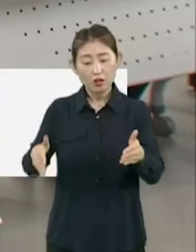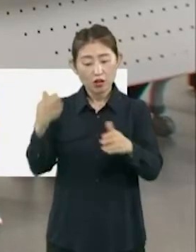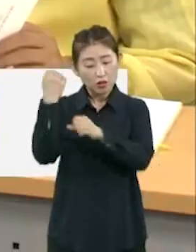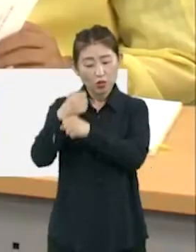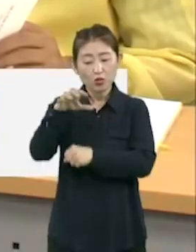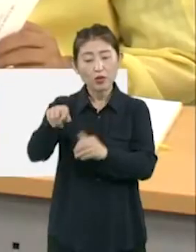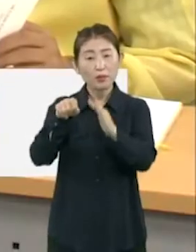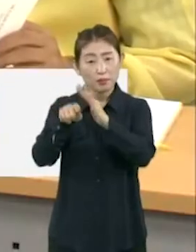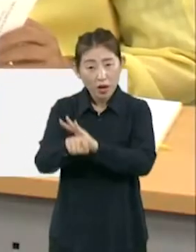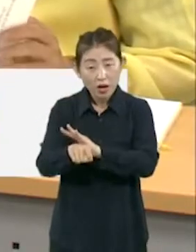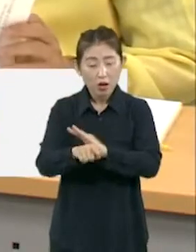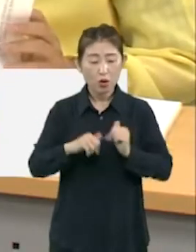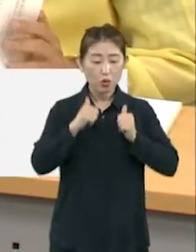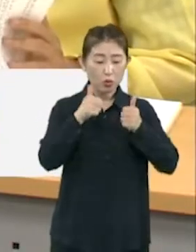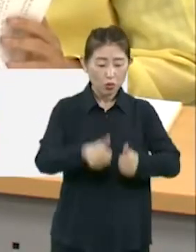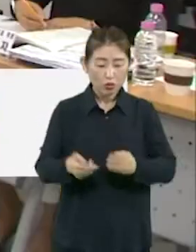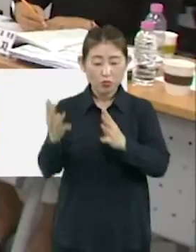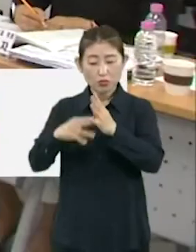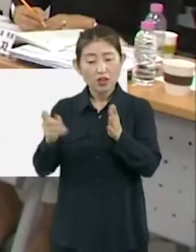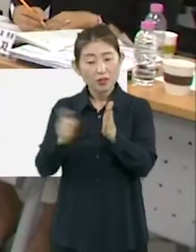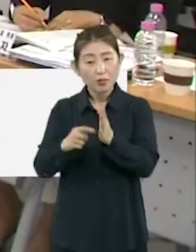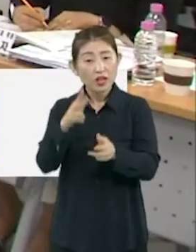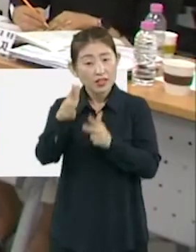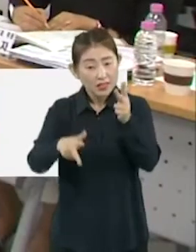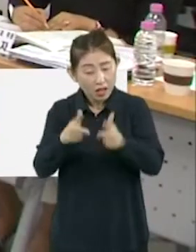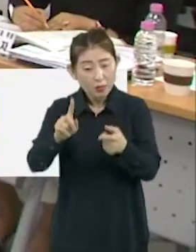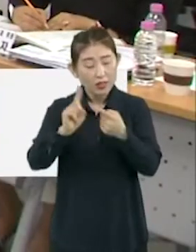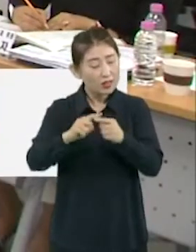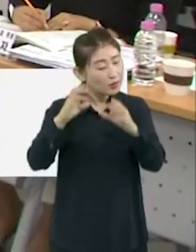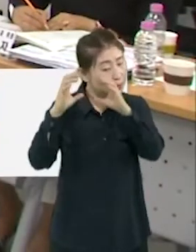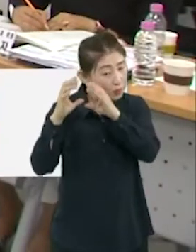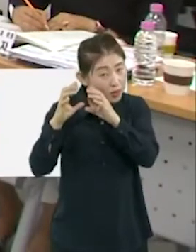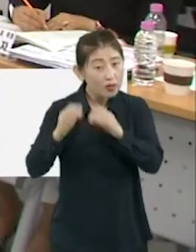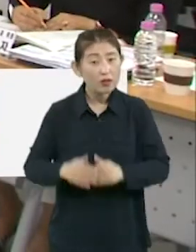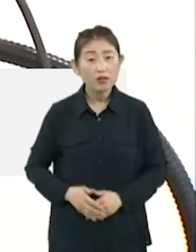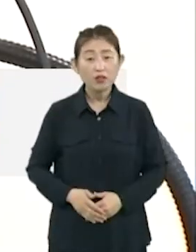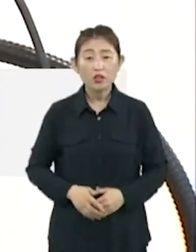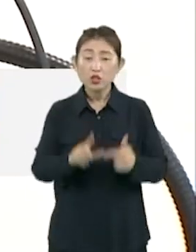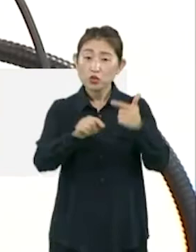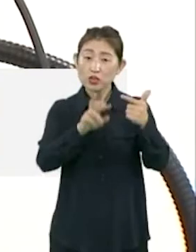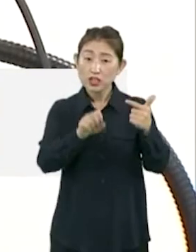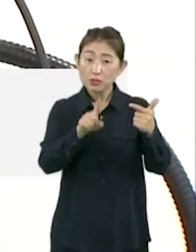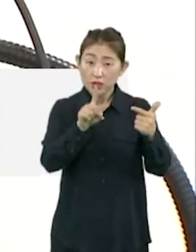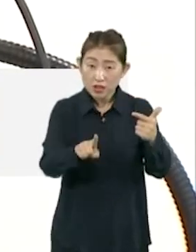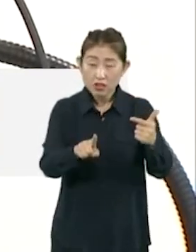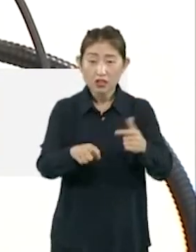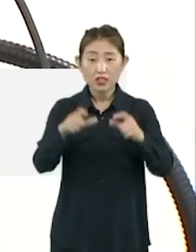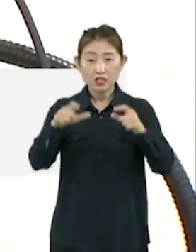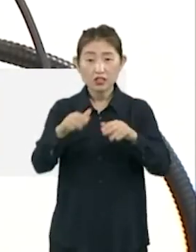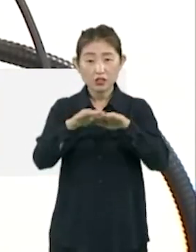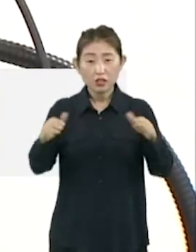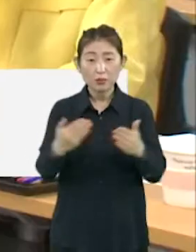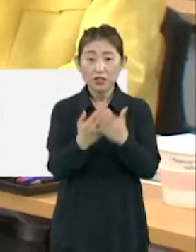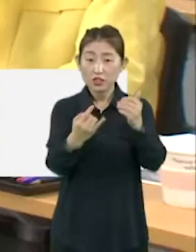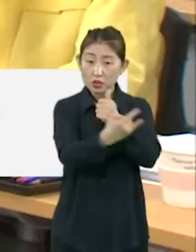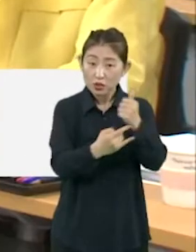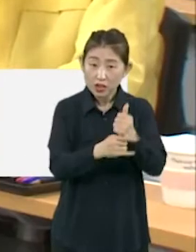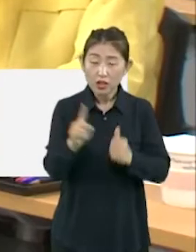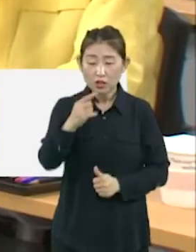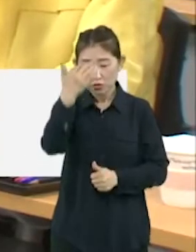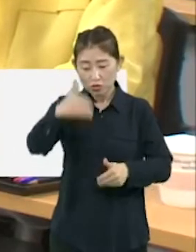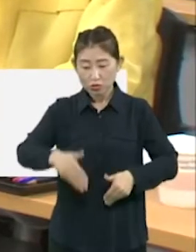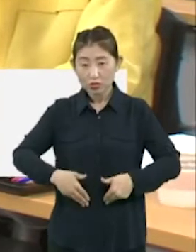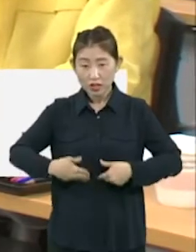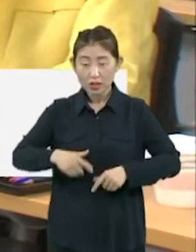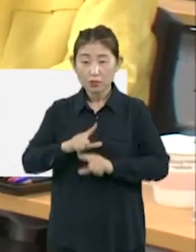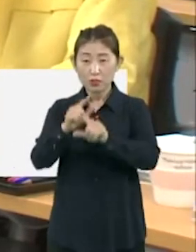충남역사문화연구원에서 공주부여권 현안사업 관련 도민 의견을 청취하고 21일에는 지역균형발전특위가 충남